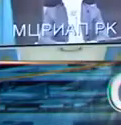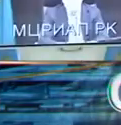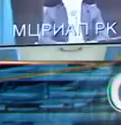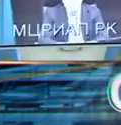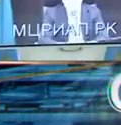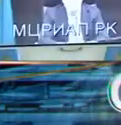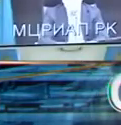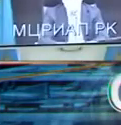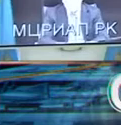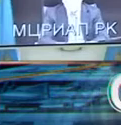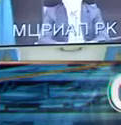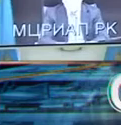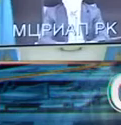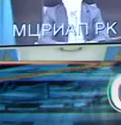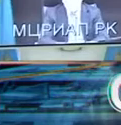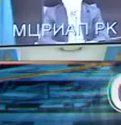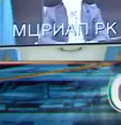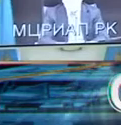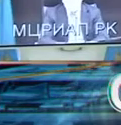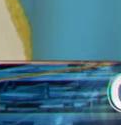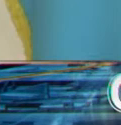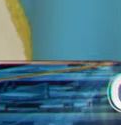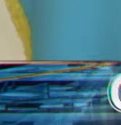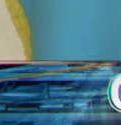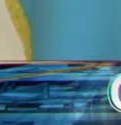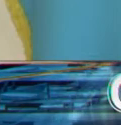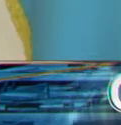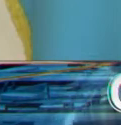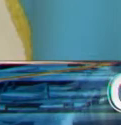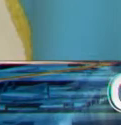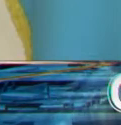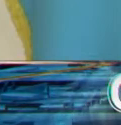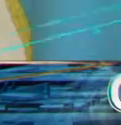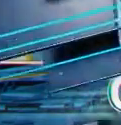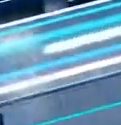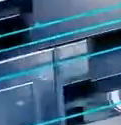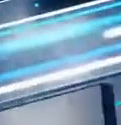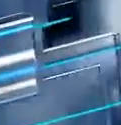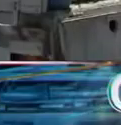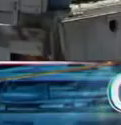Вирус не дремлет. Касым-Жомарт Токаев поручил ряд мер по борьбе с коронавирусной инфекцией.